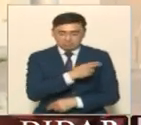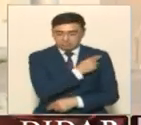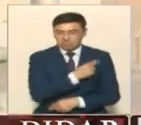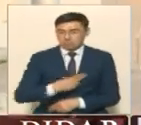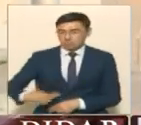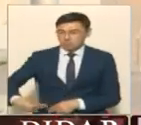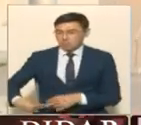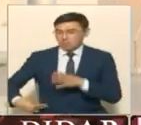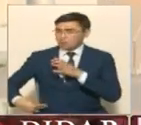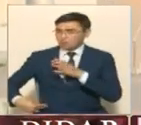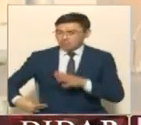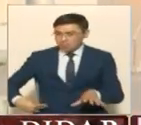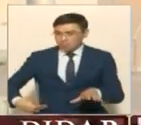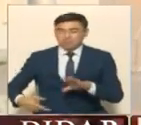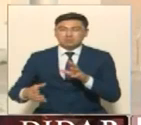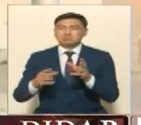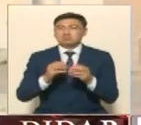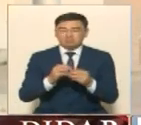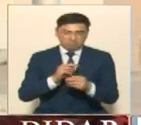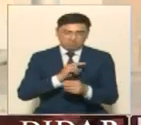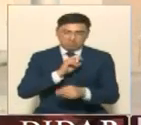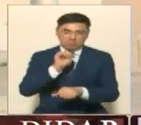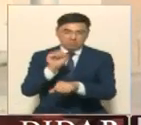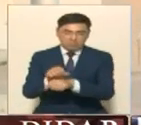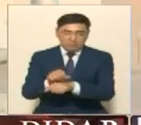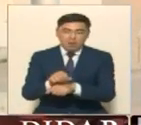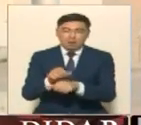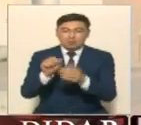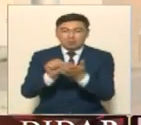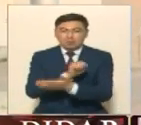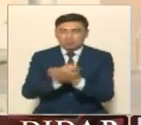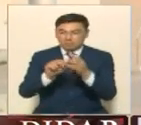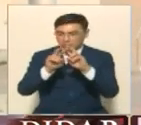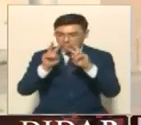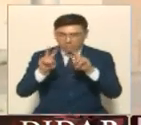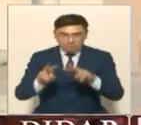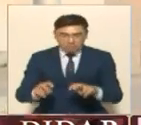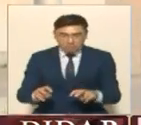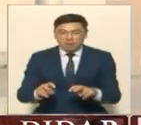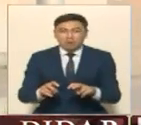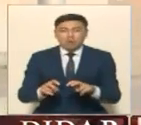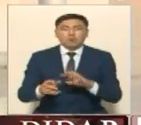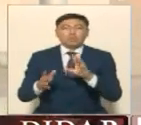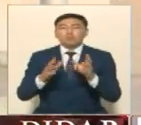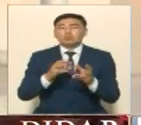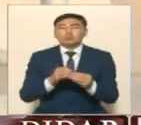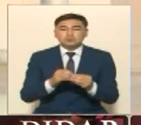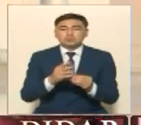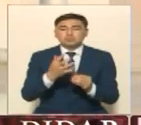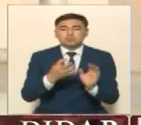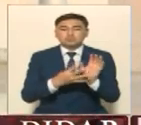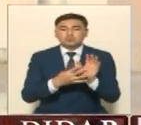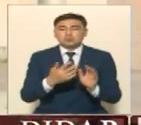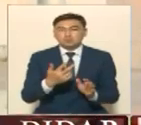үшін тоқтатылды. Тоқтатып тексеру барысында азаматтың құжаттары түгел 593 бөлім 2